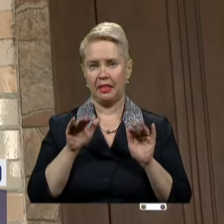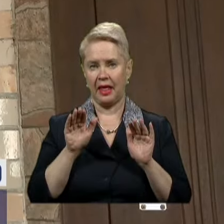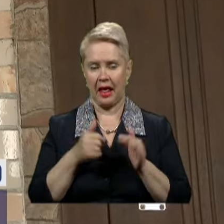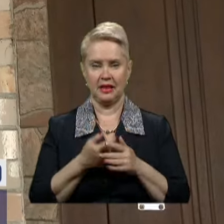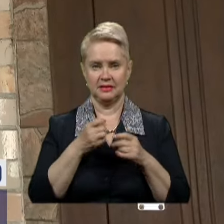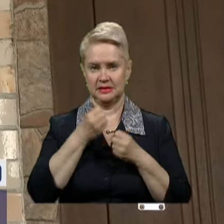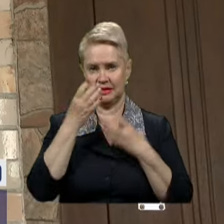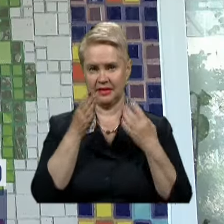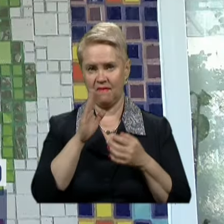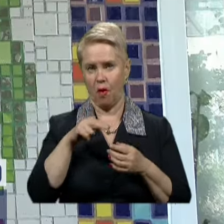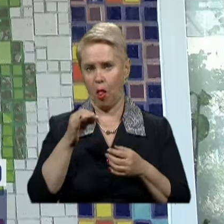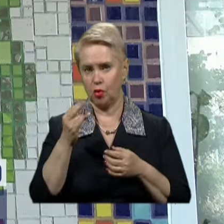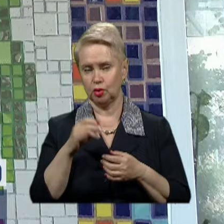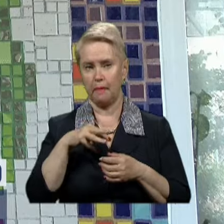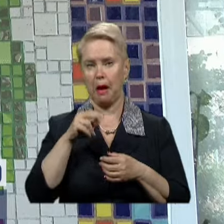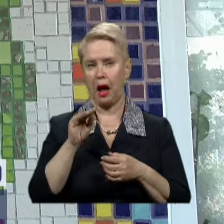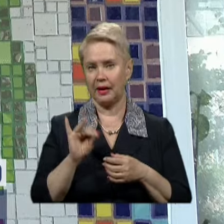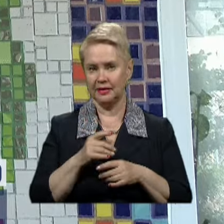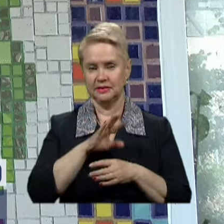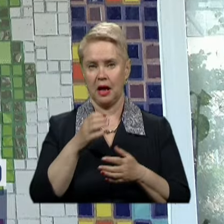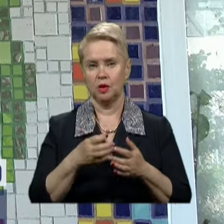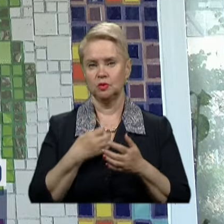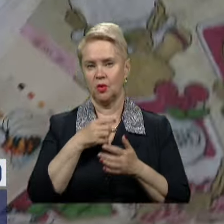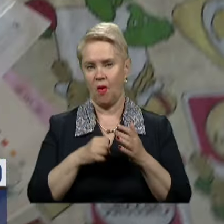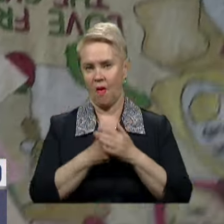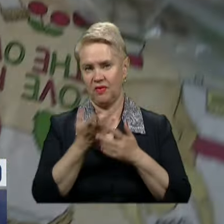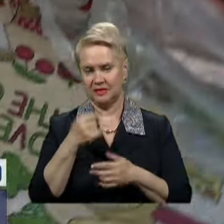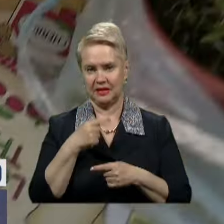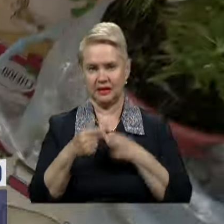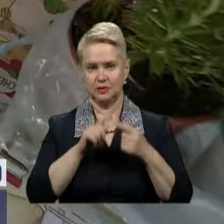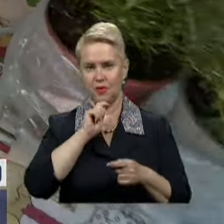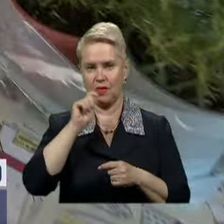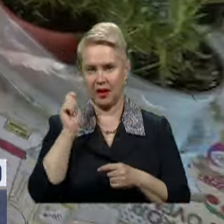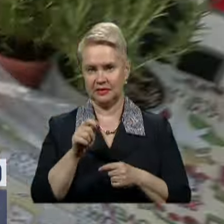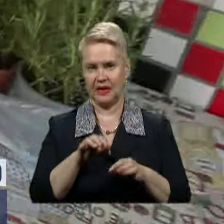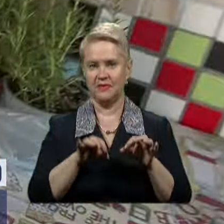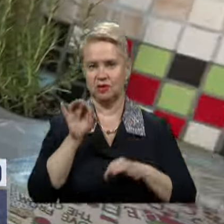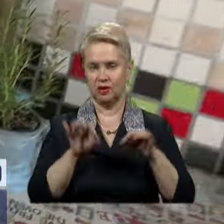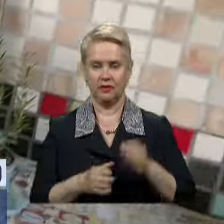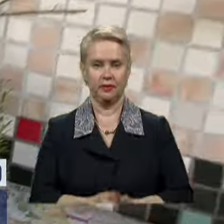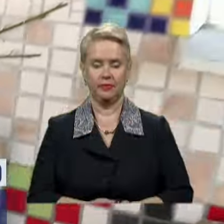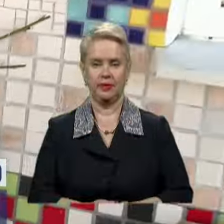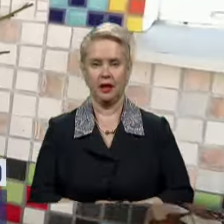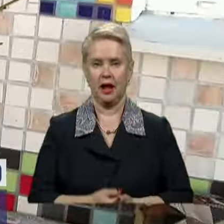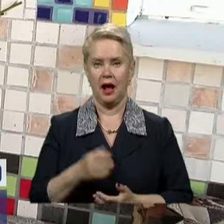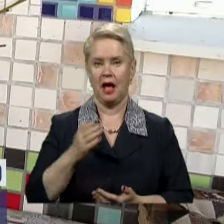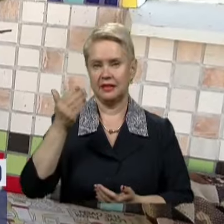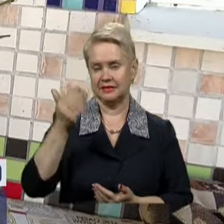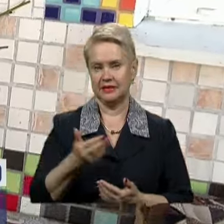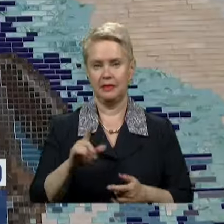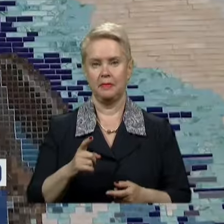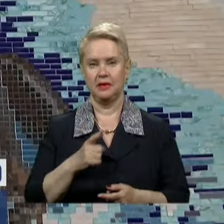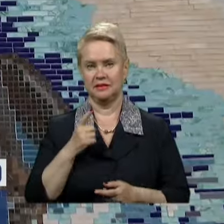метелики, зацвіли волошки і маки. За основу взяла схему традиційної української вишивки. А на східній стіні